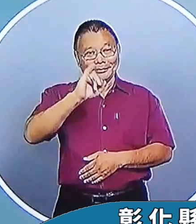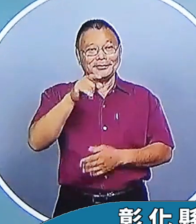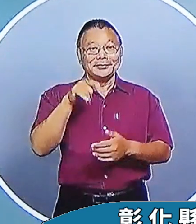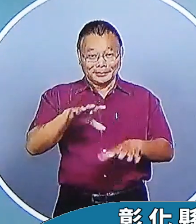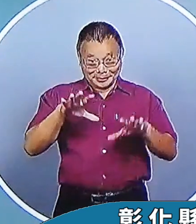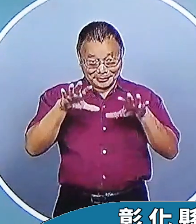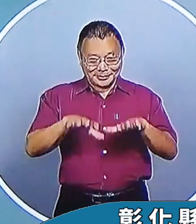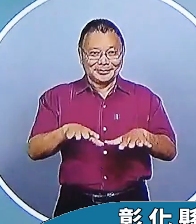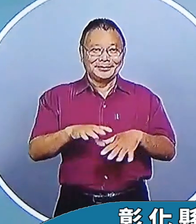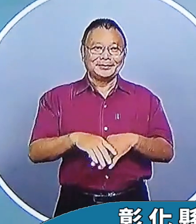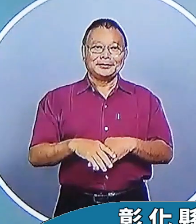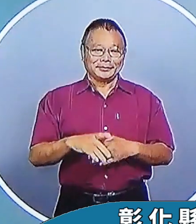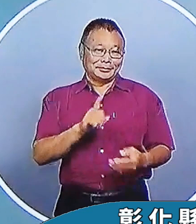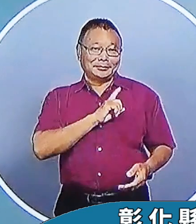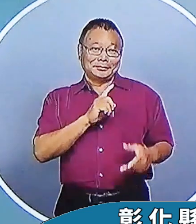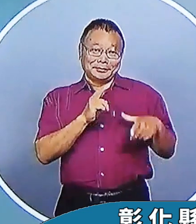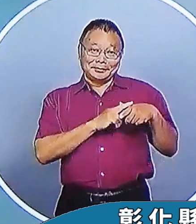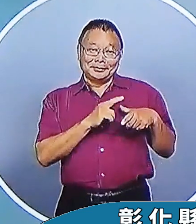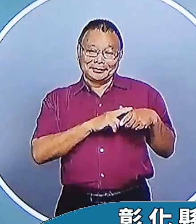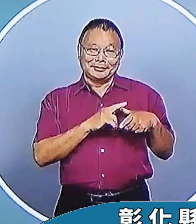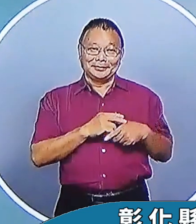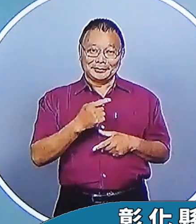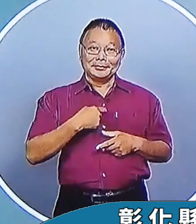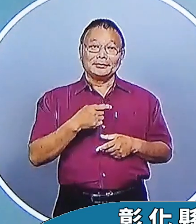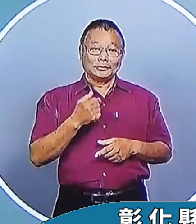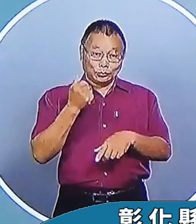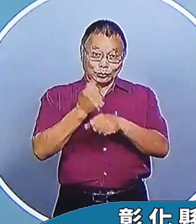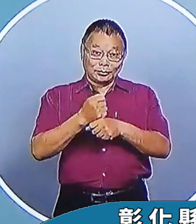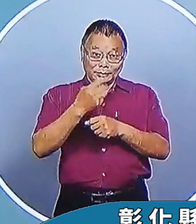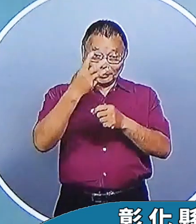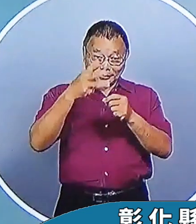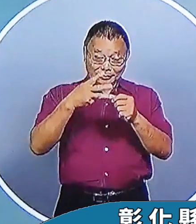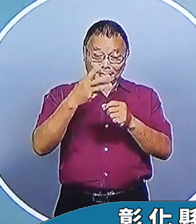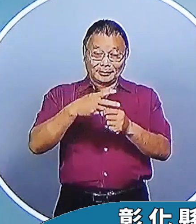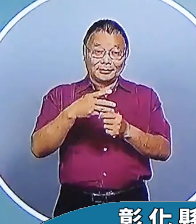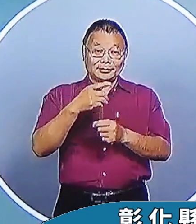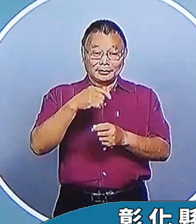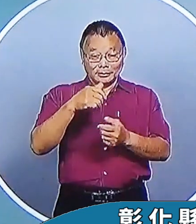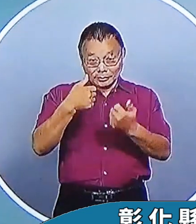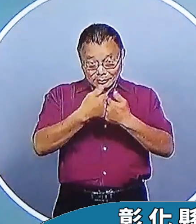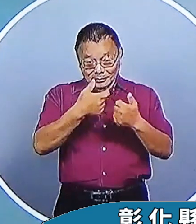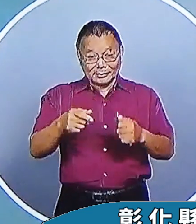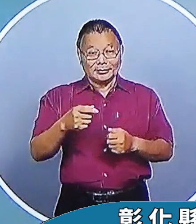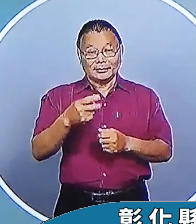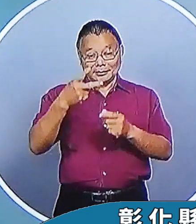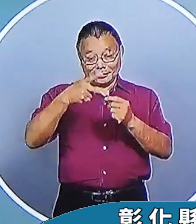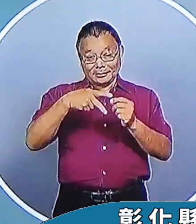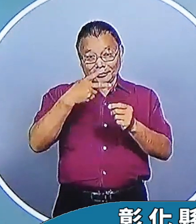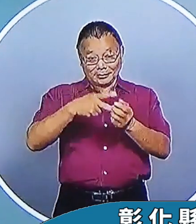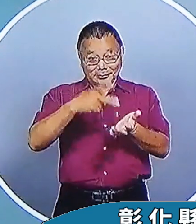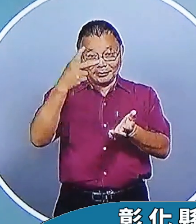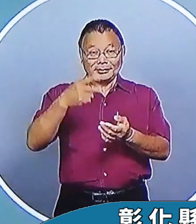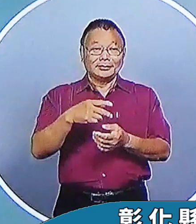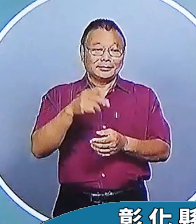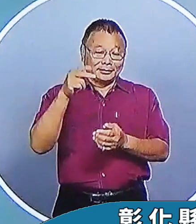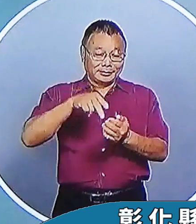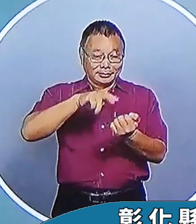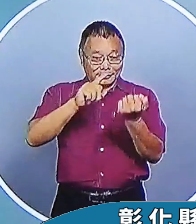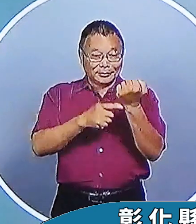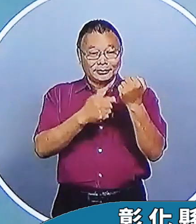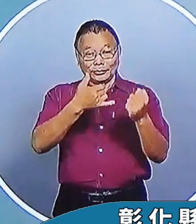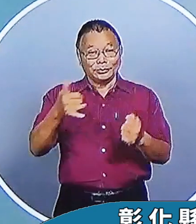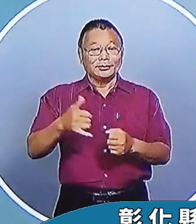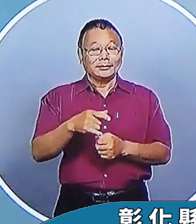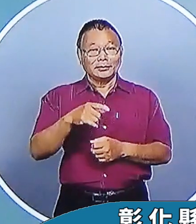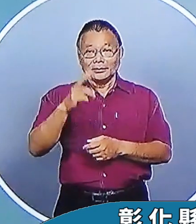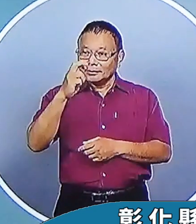仔日我先自我介绍一下，秀芳做过3届议员，2届立法委员。27年前，秀芳